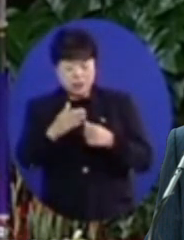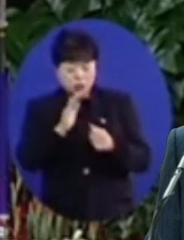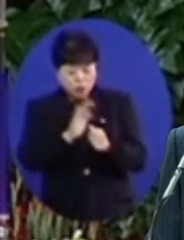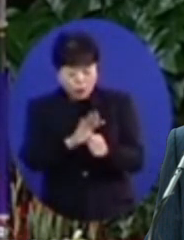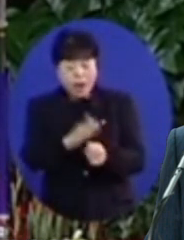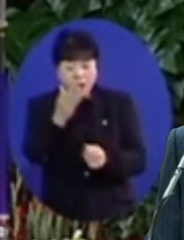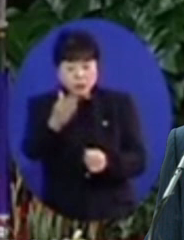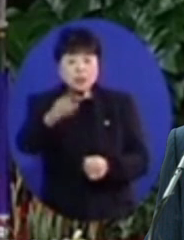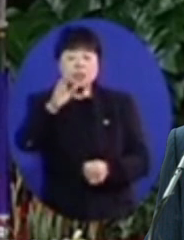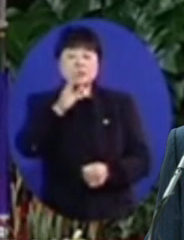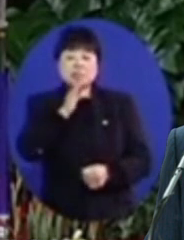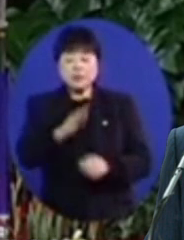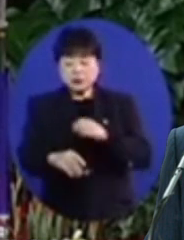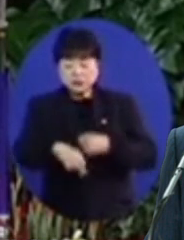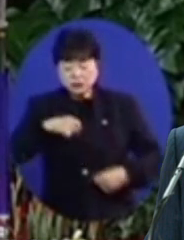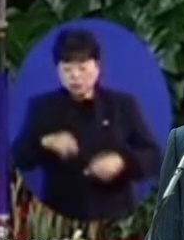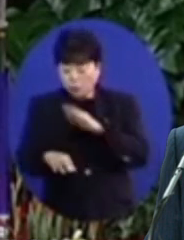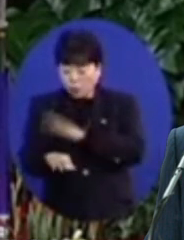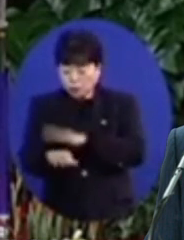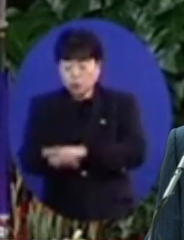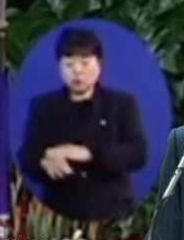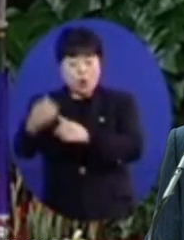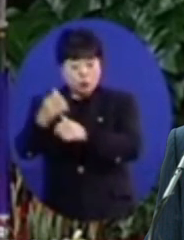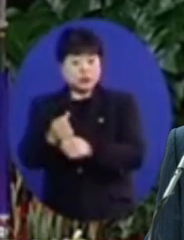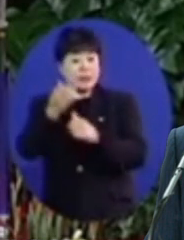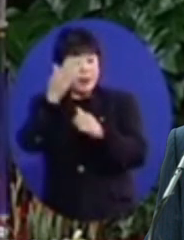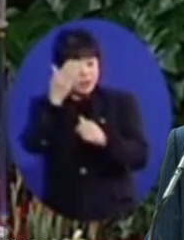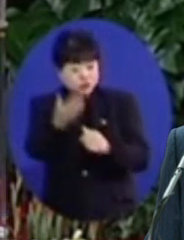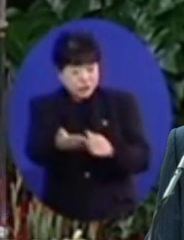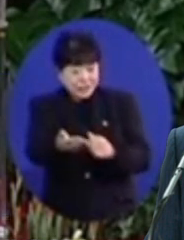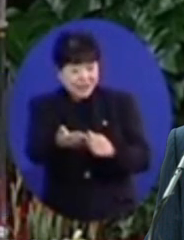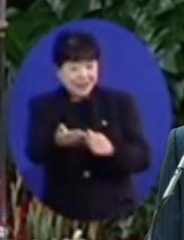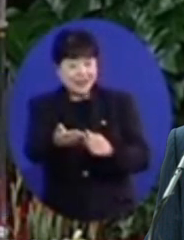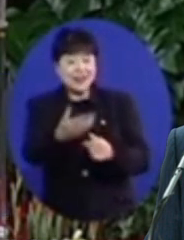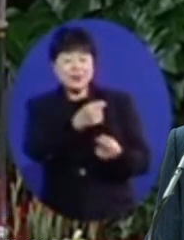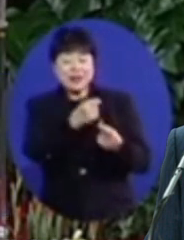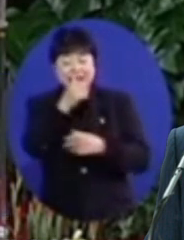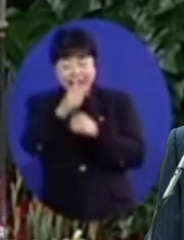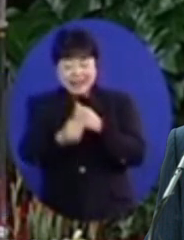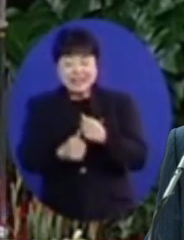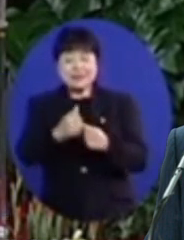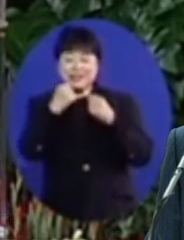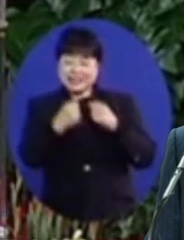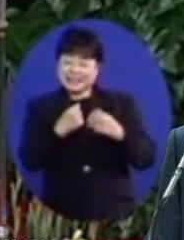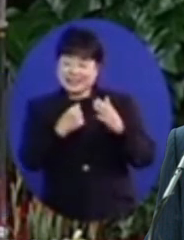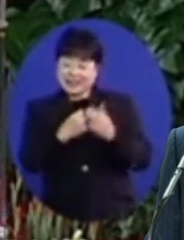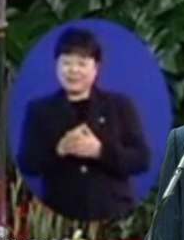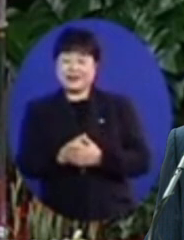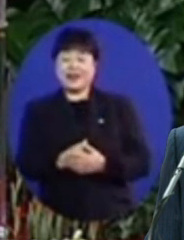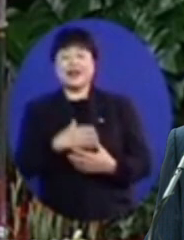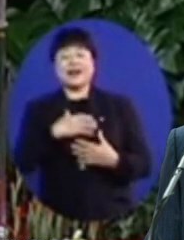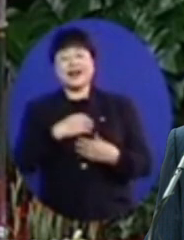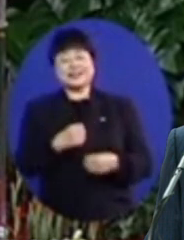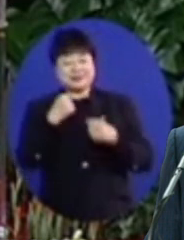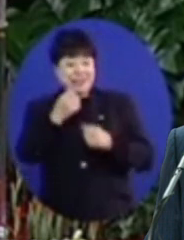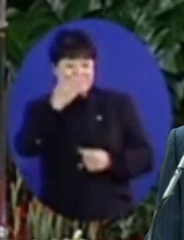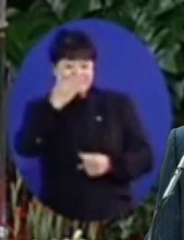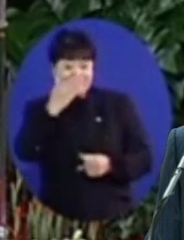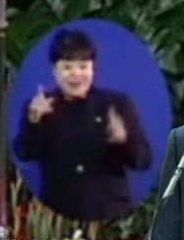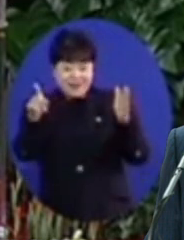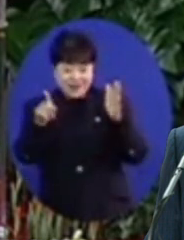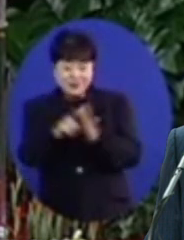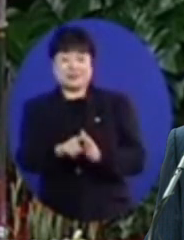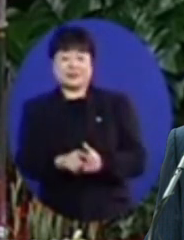도와주리라 참으로 나의 의로운 오른손으로 너를 붙들리라 이와 같은 하나님이 계심으로 우리가 안심하고 살 수 있는 것입니다